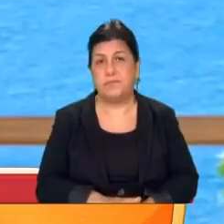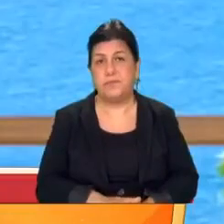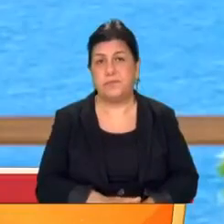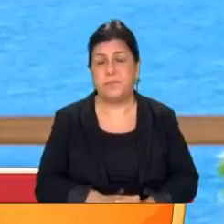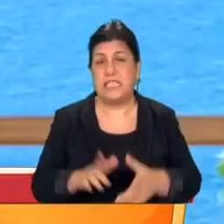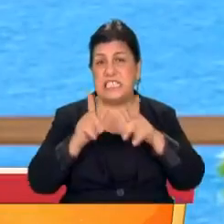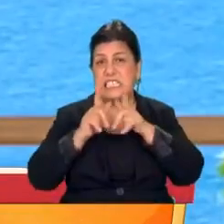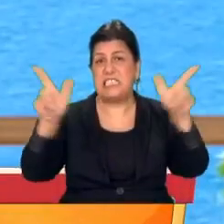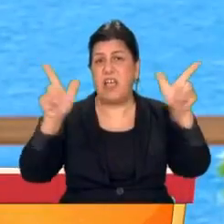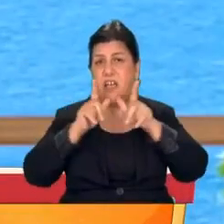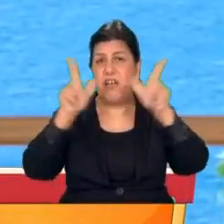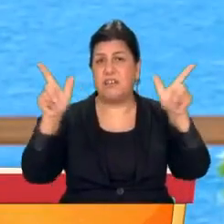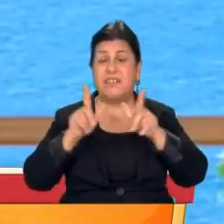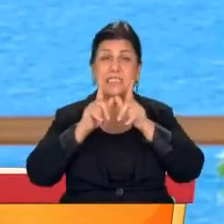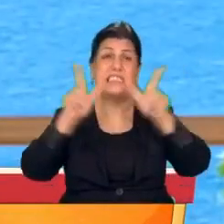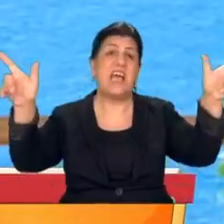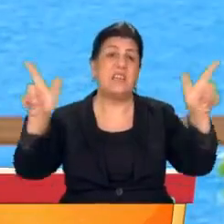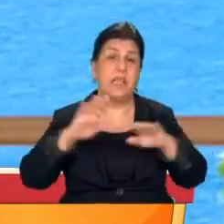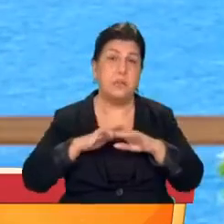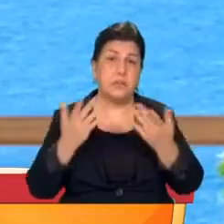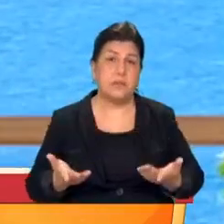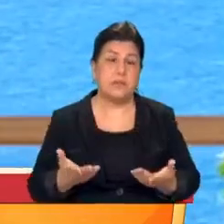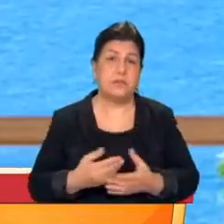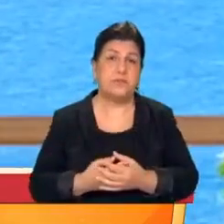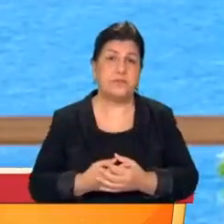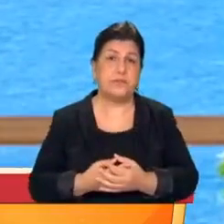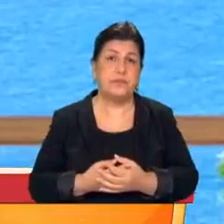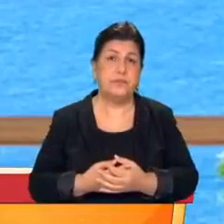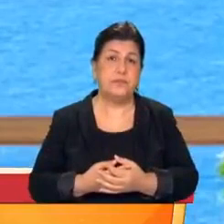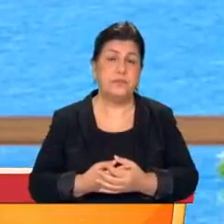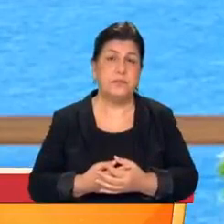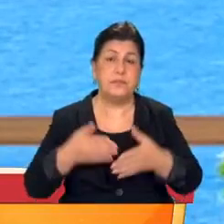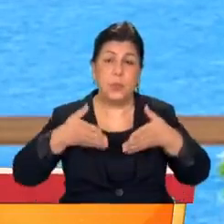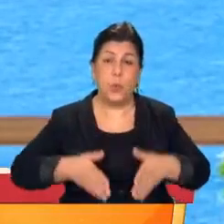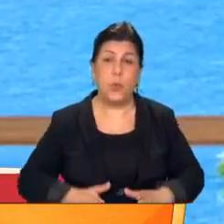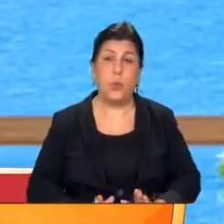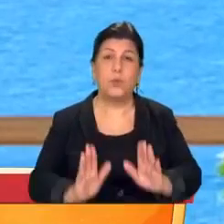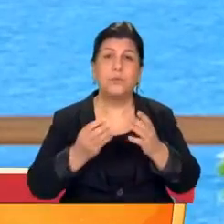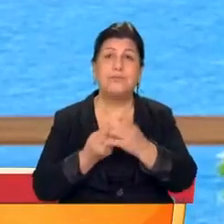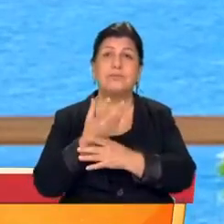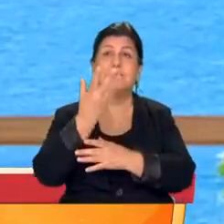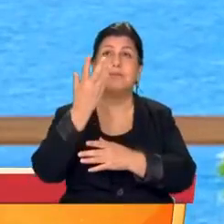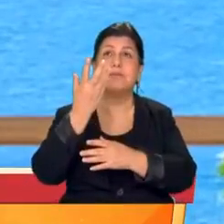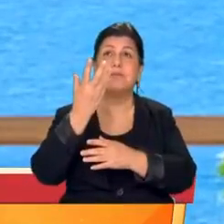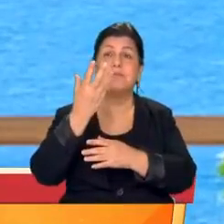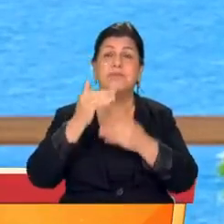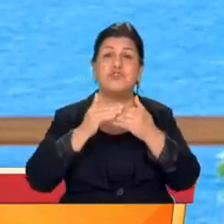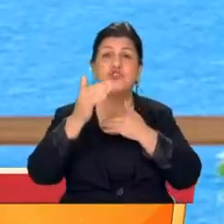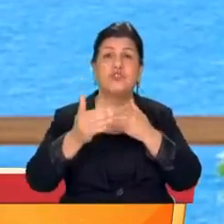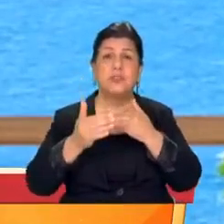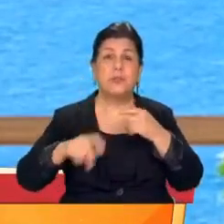İsyan etmişler bu yaratılışın dışına çıkmışlar para takmışlar